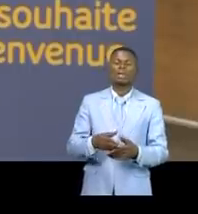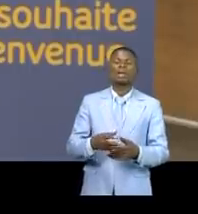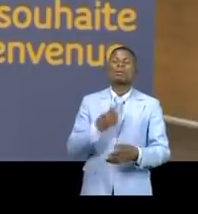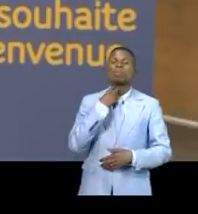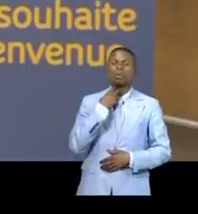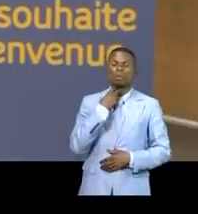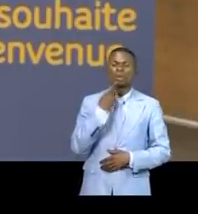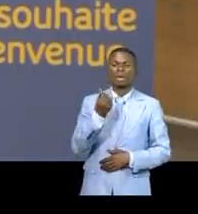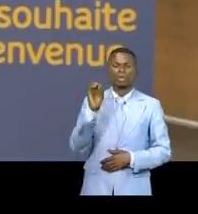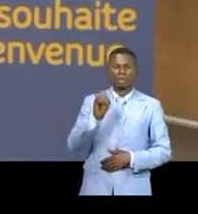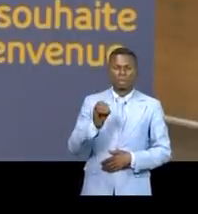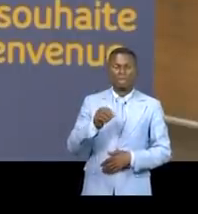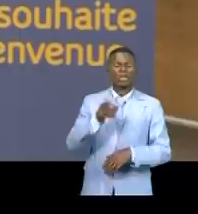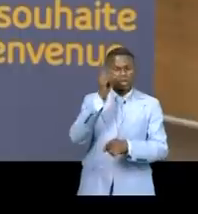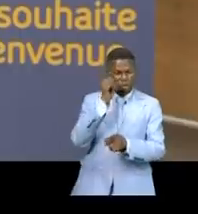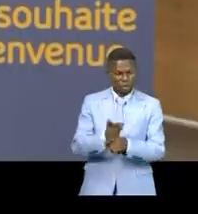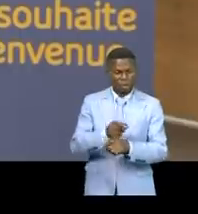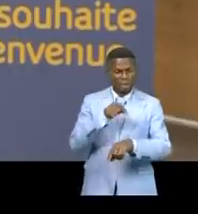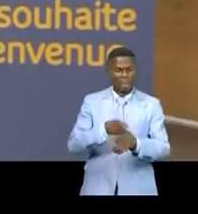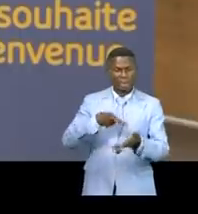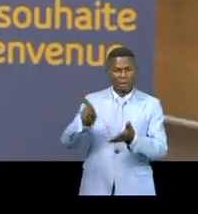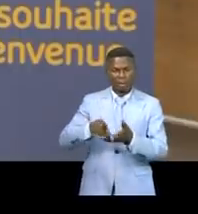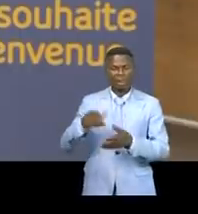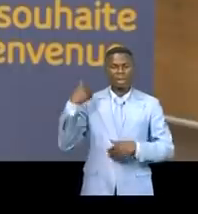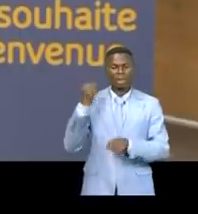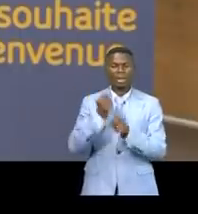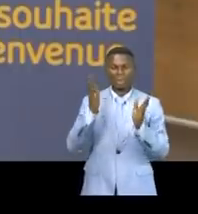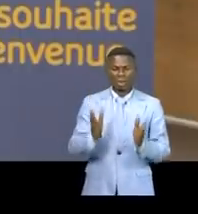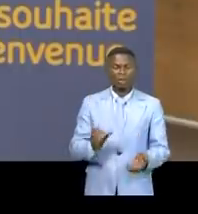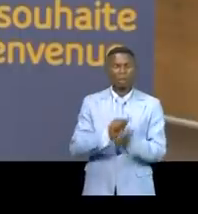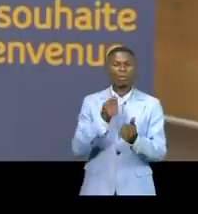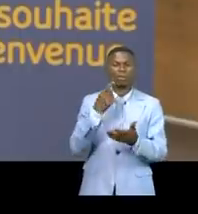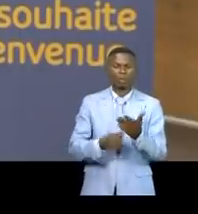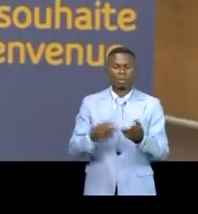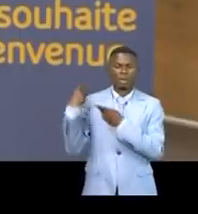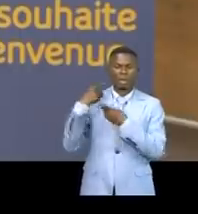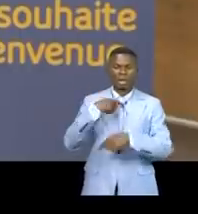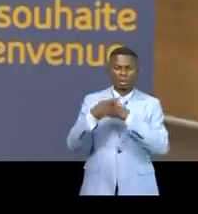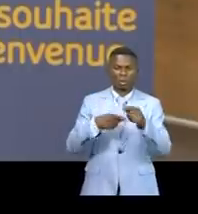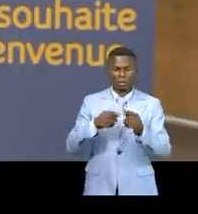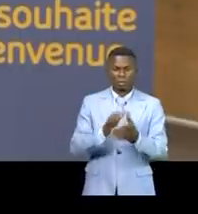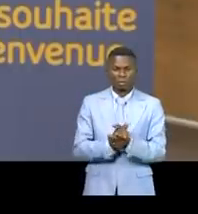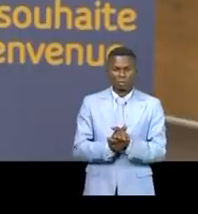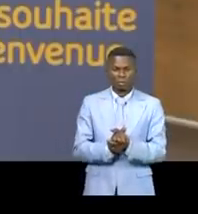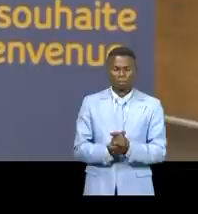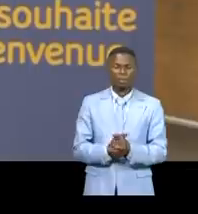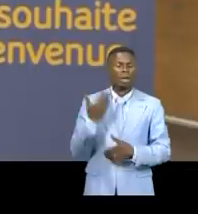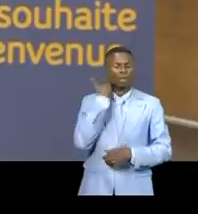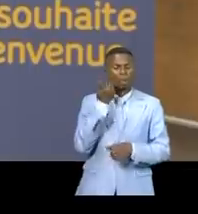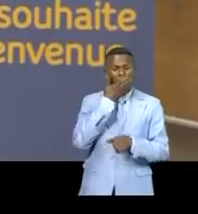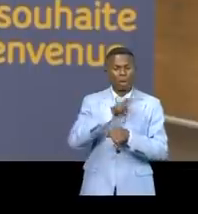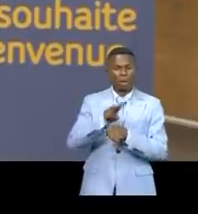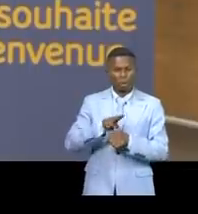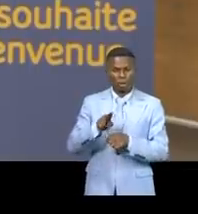arrive généralement pendant la période de paie des fonctionnaires. Le problème, c'est que depuis le début de la crise du Covid-19, nous avons